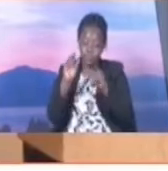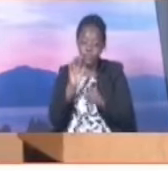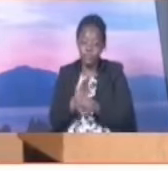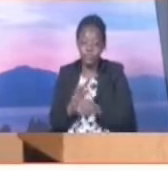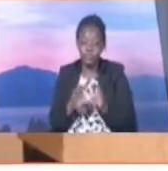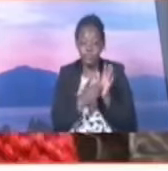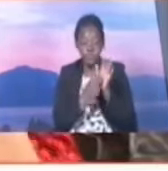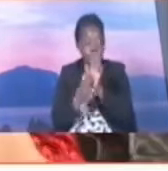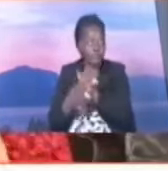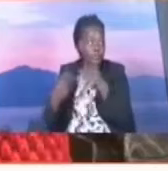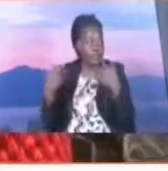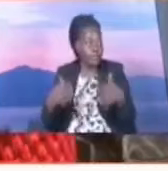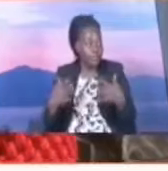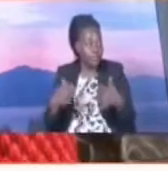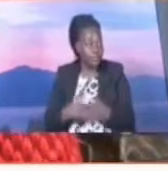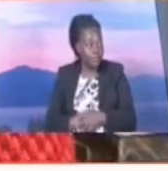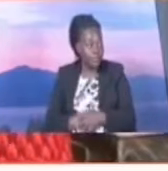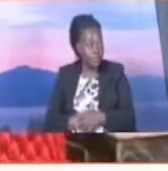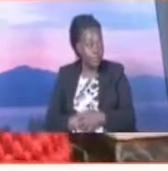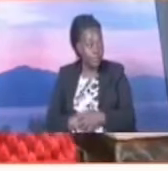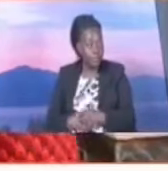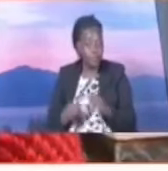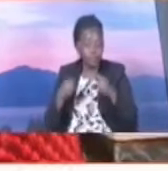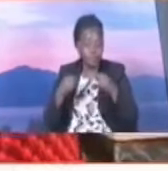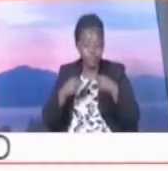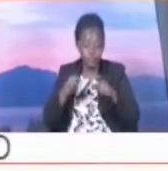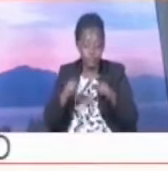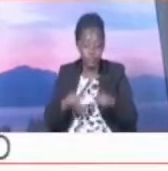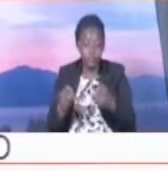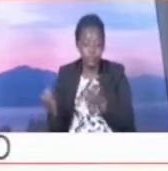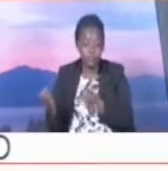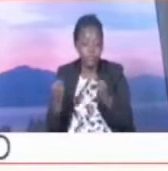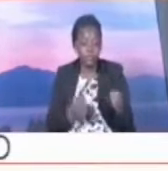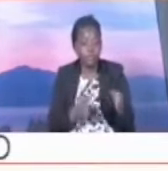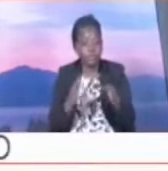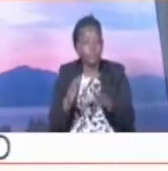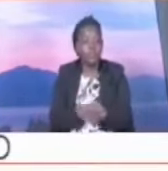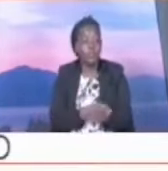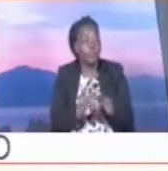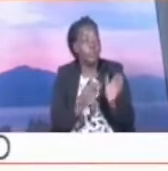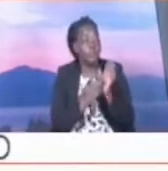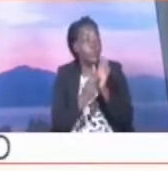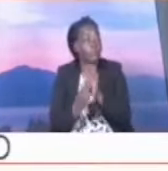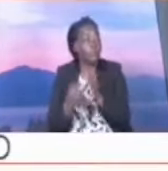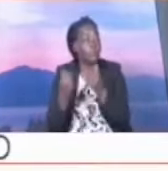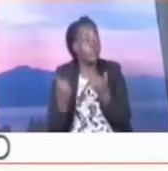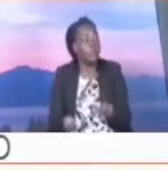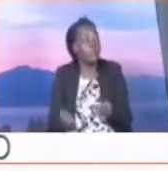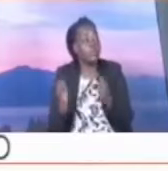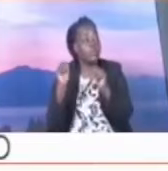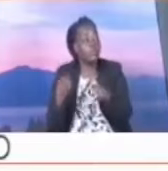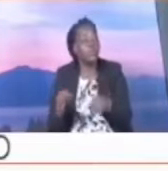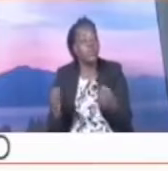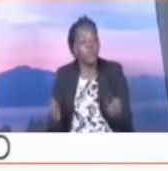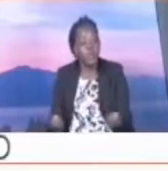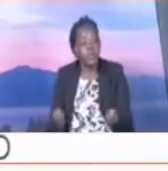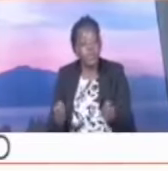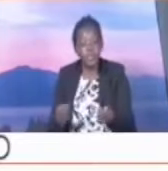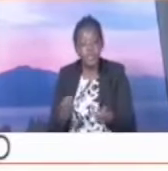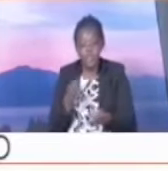Morris Ogagadde. And I'm here to invite you to come to the Buganda Expo. Now you can taste